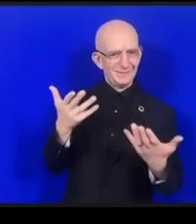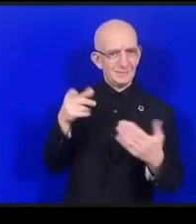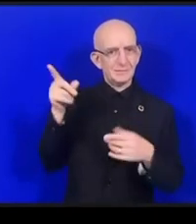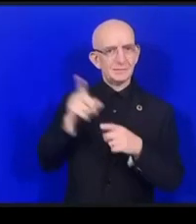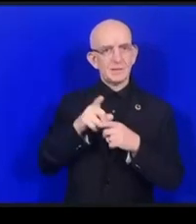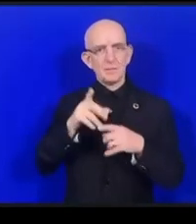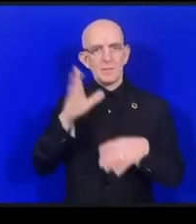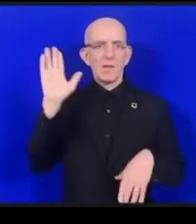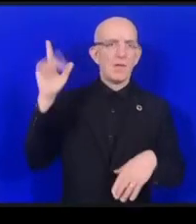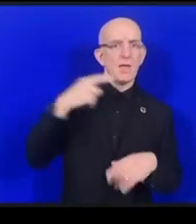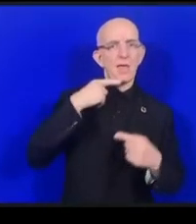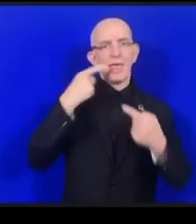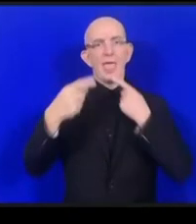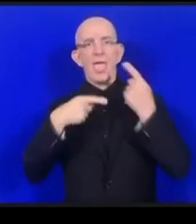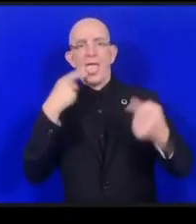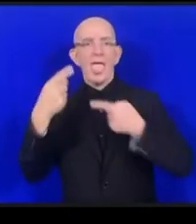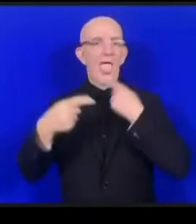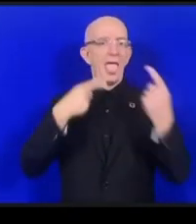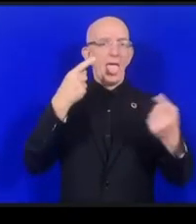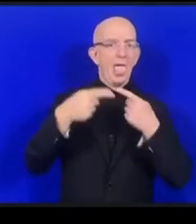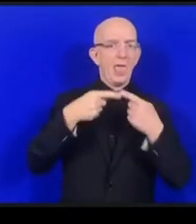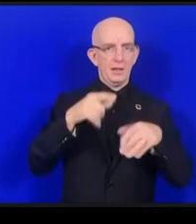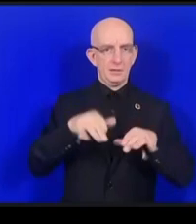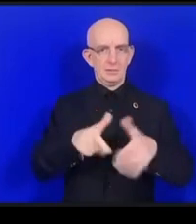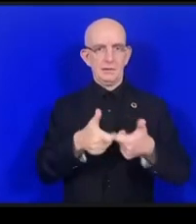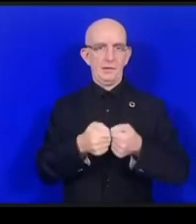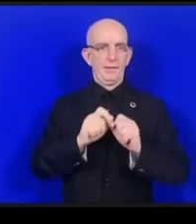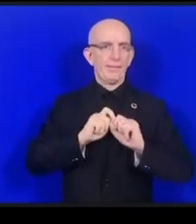например о вопросах окружающих